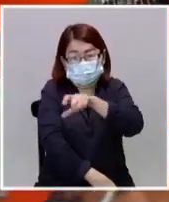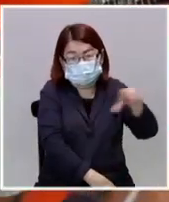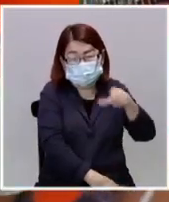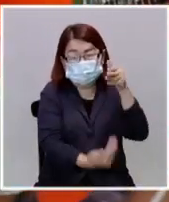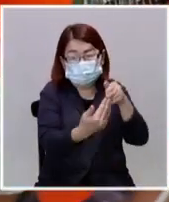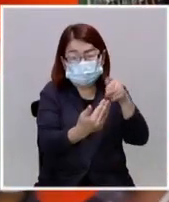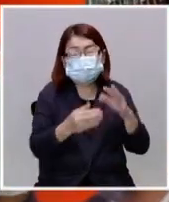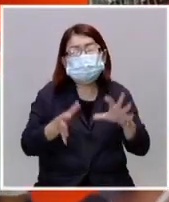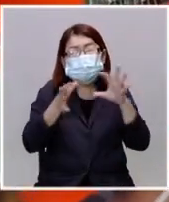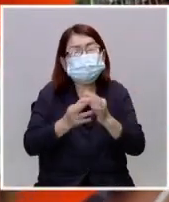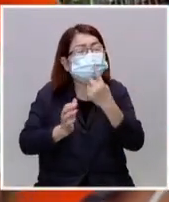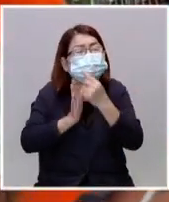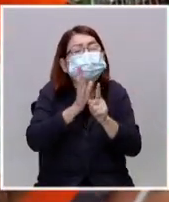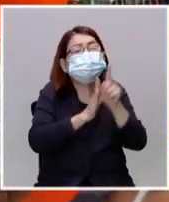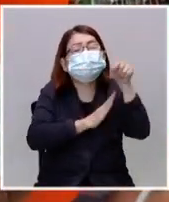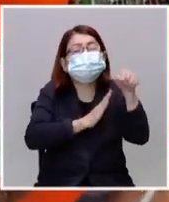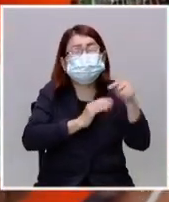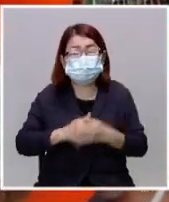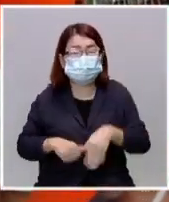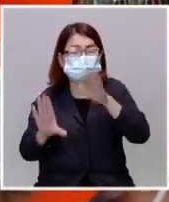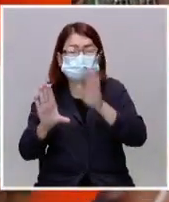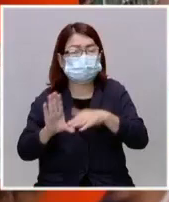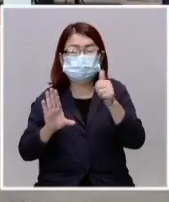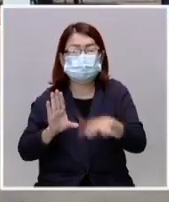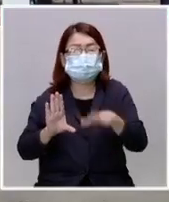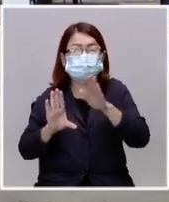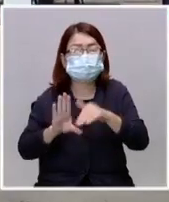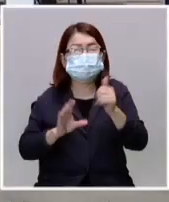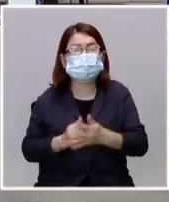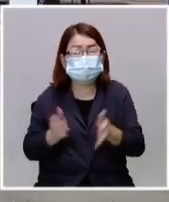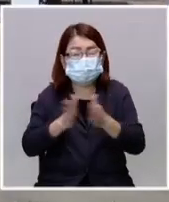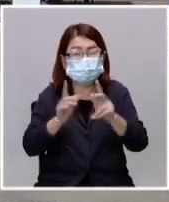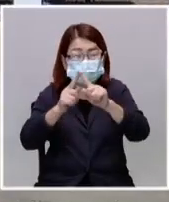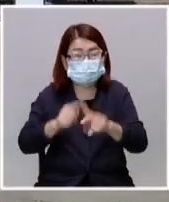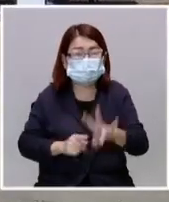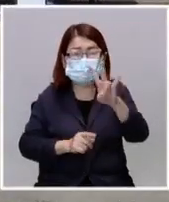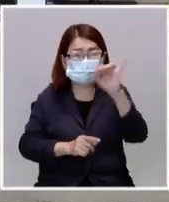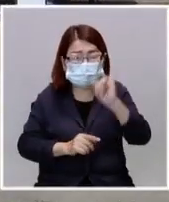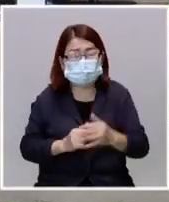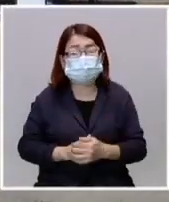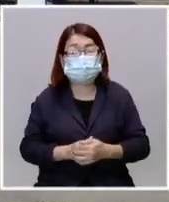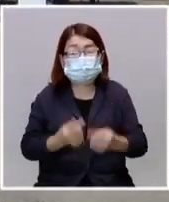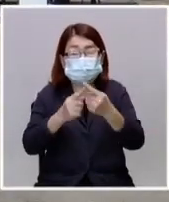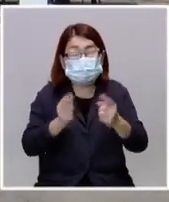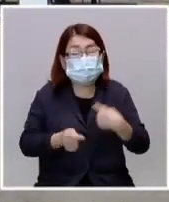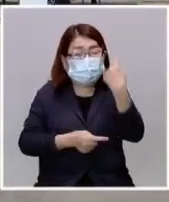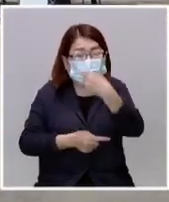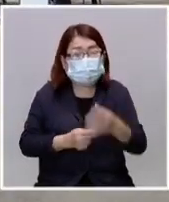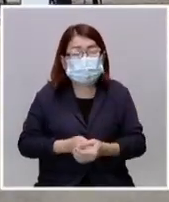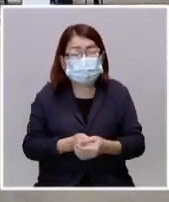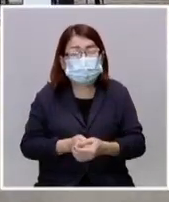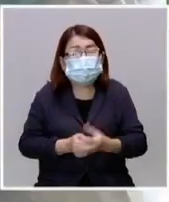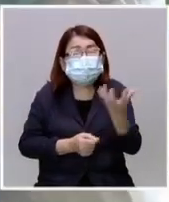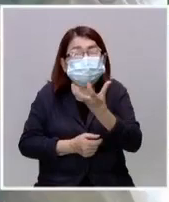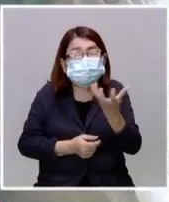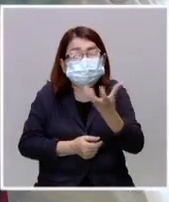ความดันโลหิตสูงยังไม่สามารถที่จะลงทะเบียนในแอปพลิเคชันหมอพร้อมได้ส่วนผู้ที่อยู่ในกลุ่มโรคอ้วนที่ยังไม่เคยรับ